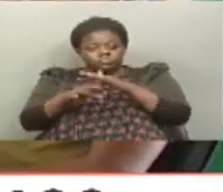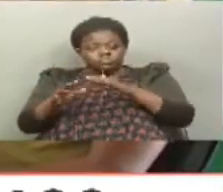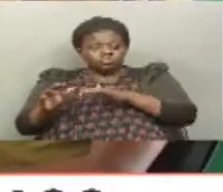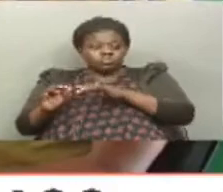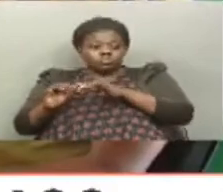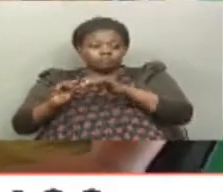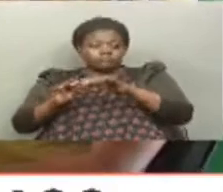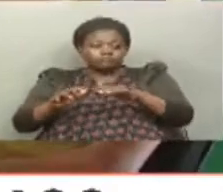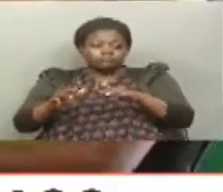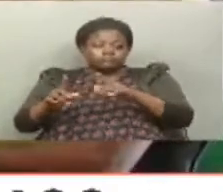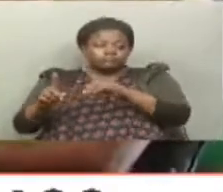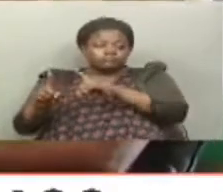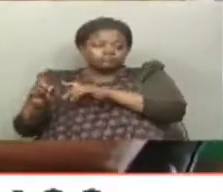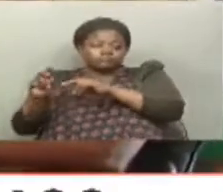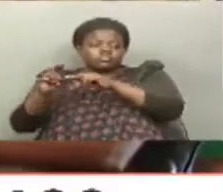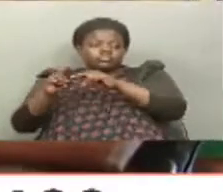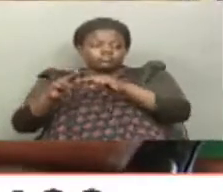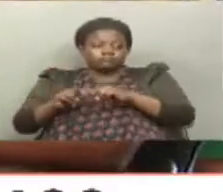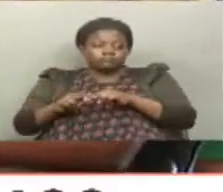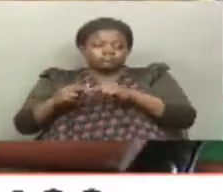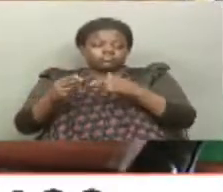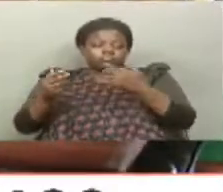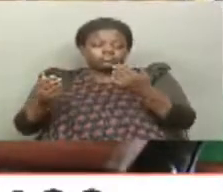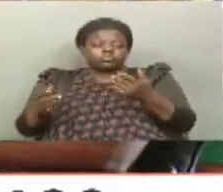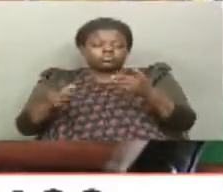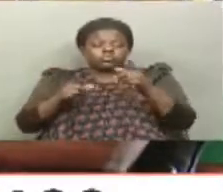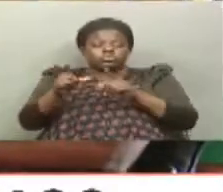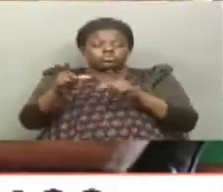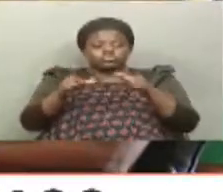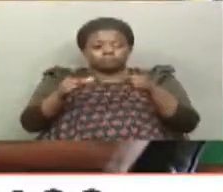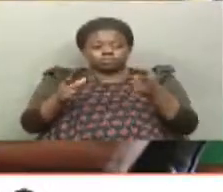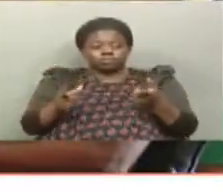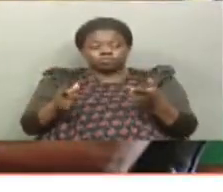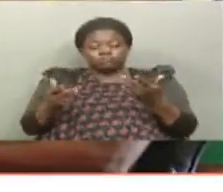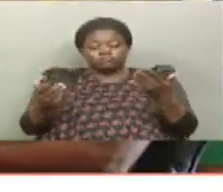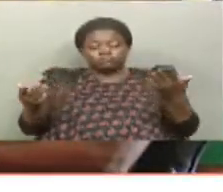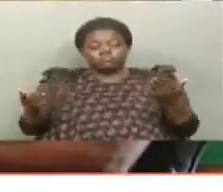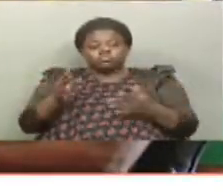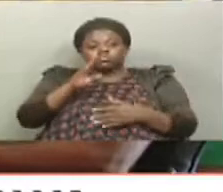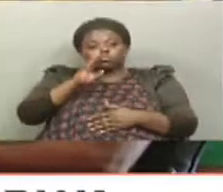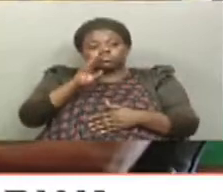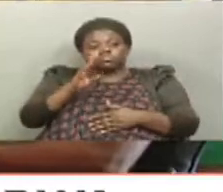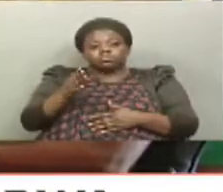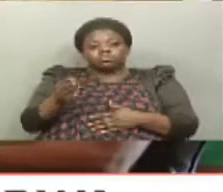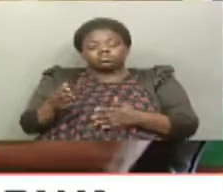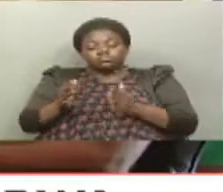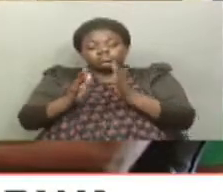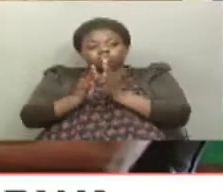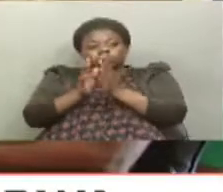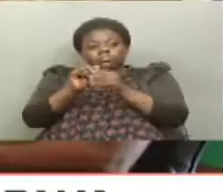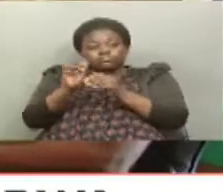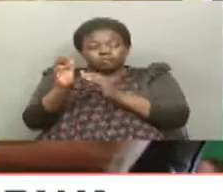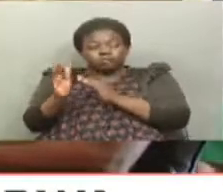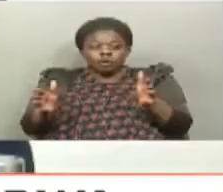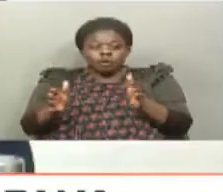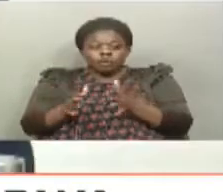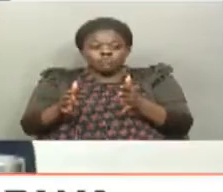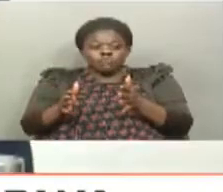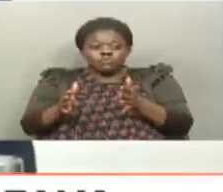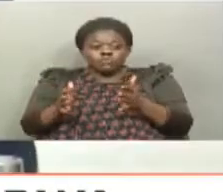lukuŋŋaana lw'ebyokwerinda lwe batuuzizza mu kibangirizi ky'abannamakolero e Lugogo omwoleso ogenda okuyindira yenna nga ttaanyiza ku nteekateeka